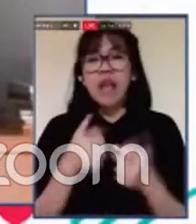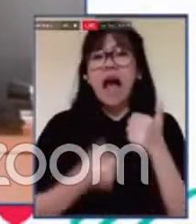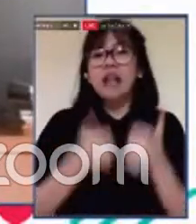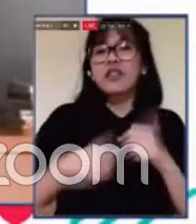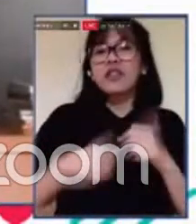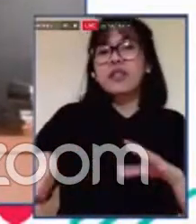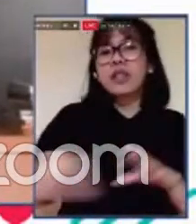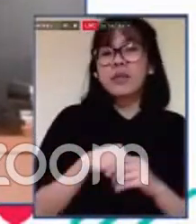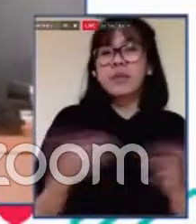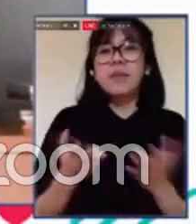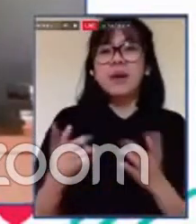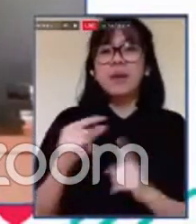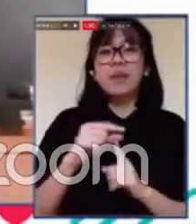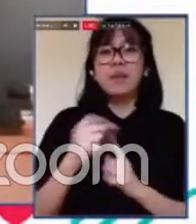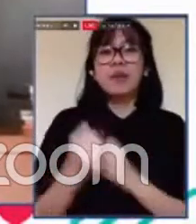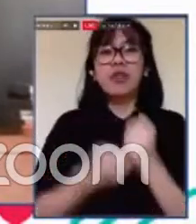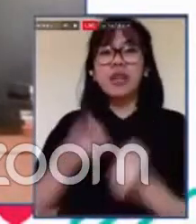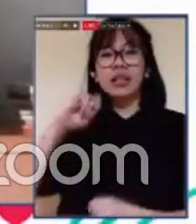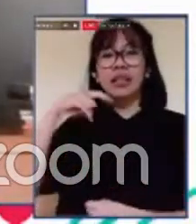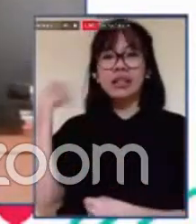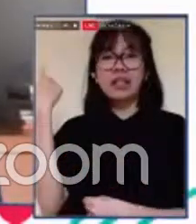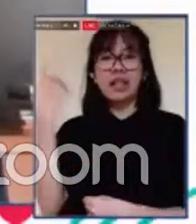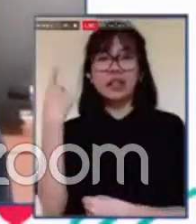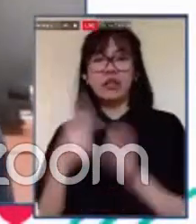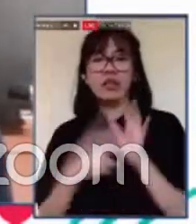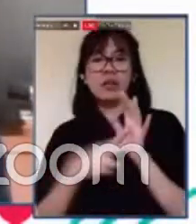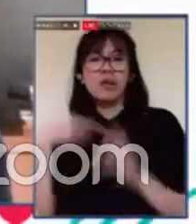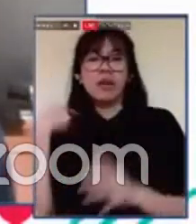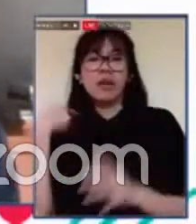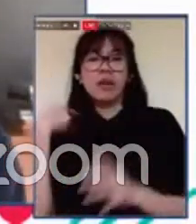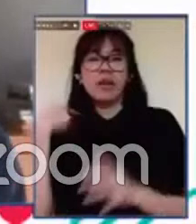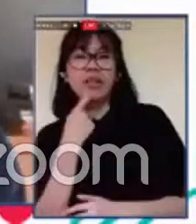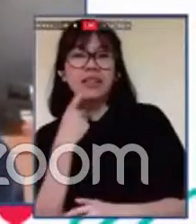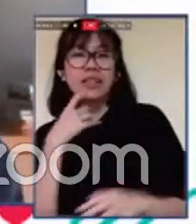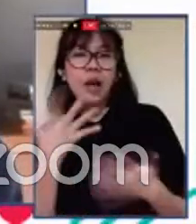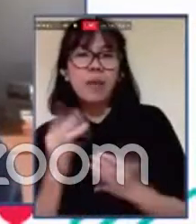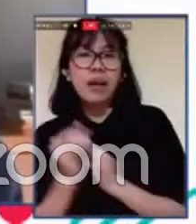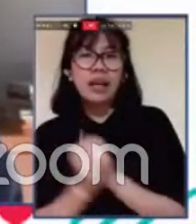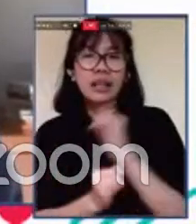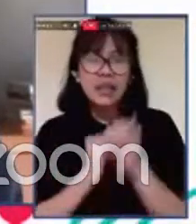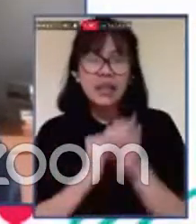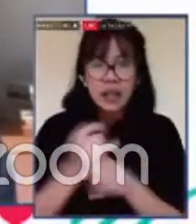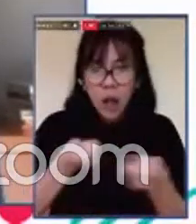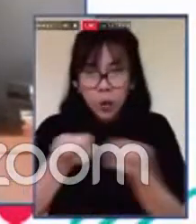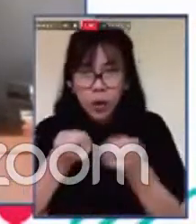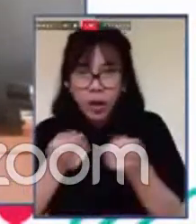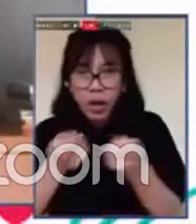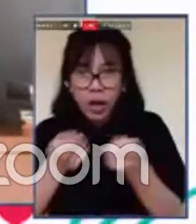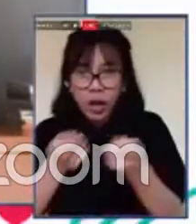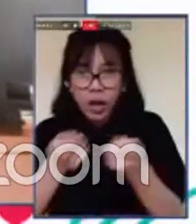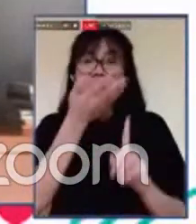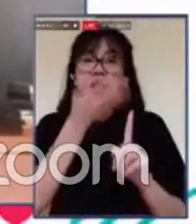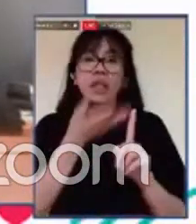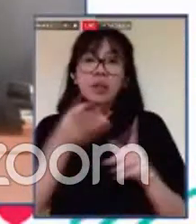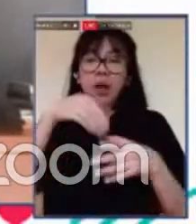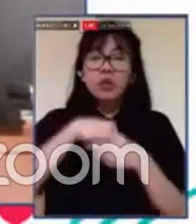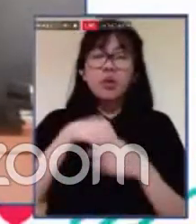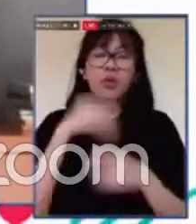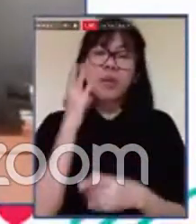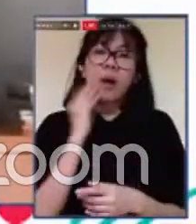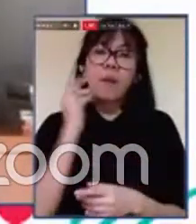dengan tata kelola dan pemanfaatan internet. Dalam perannya beliau di pemerintahan, beliau berfokus untuk melakukan